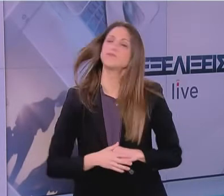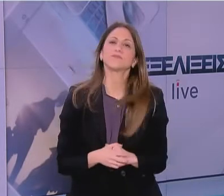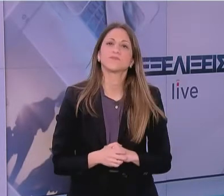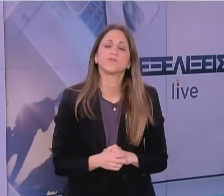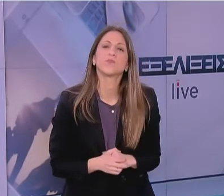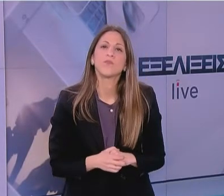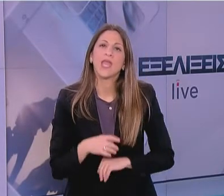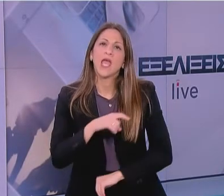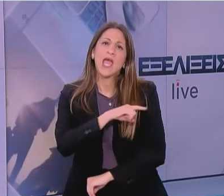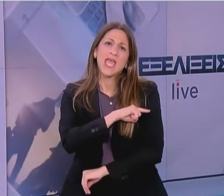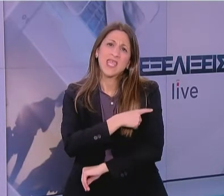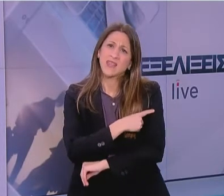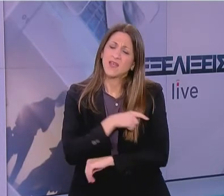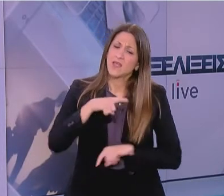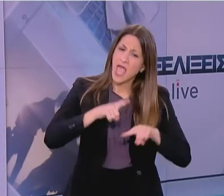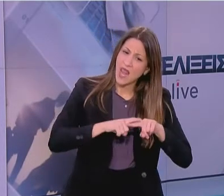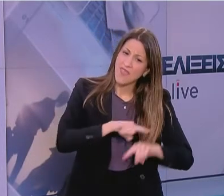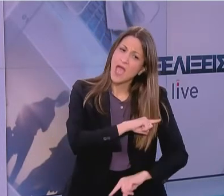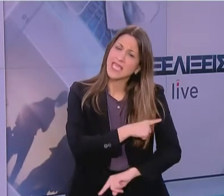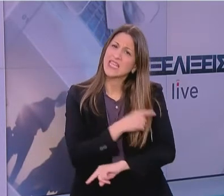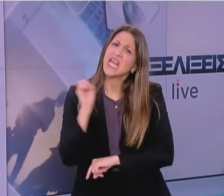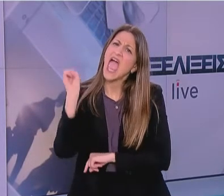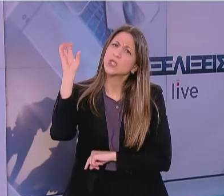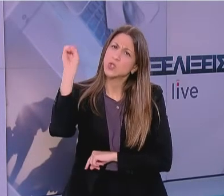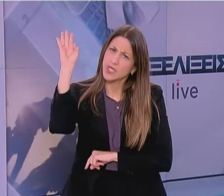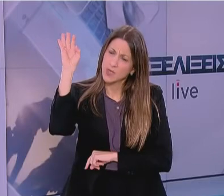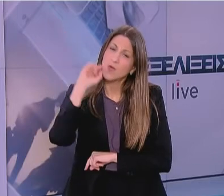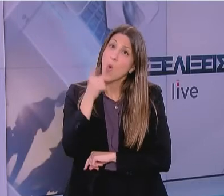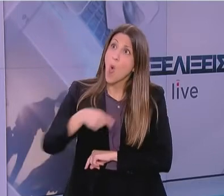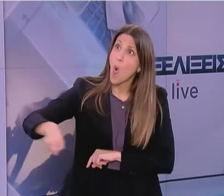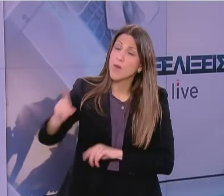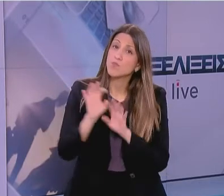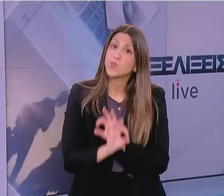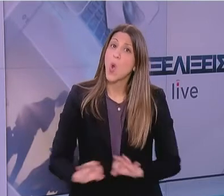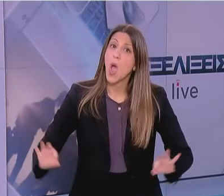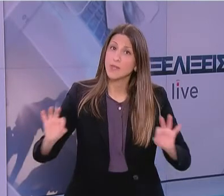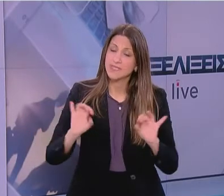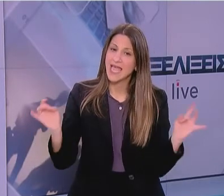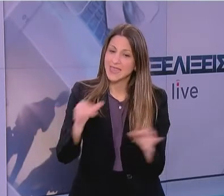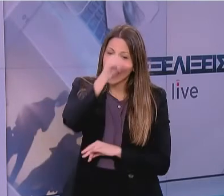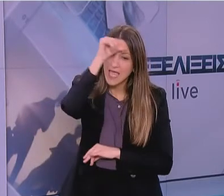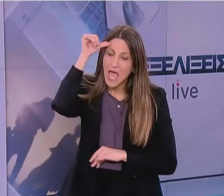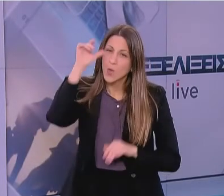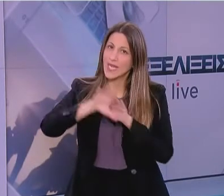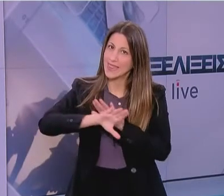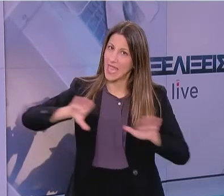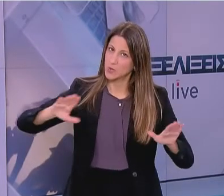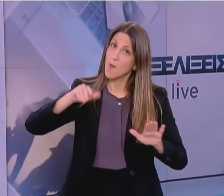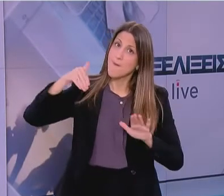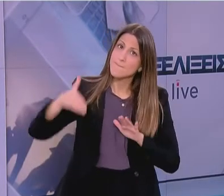εκτός Ελλάδος λένε ότι πρέπει να προετοιμαστούμε για ένα δεύτερο κύμα του κορονοϊού το φθινόπωρο. Είναι στο σχεδιασμό σας η